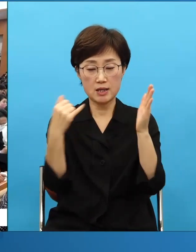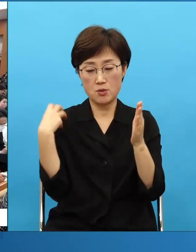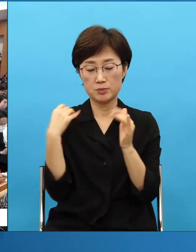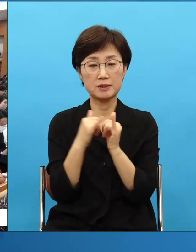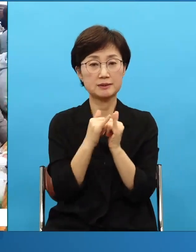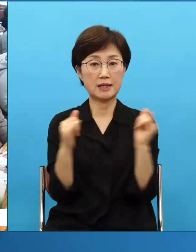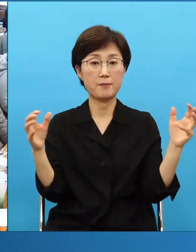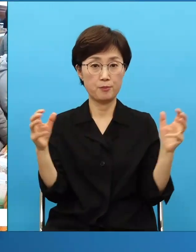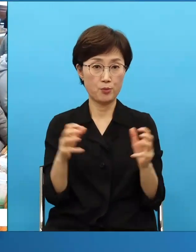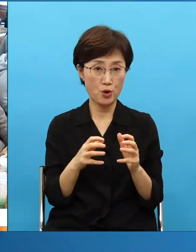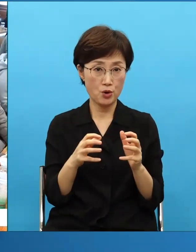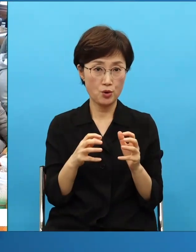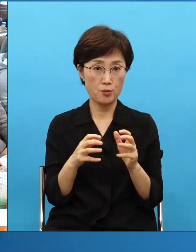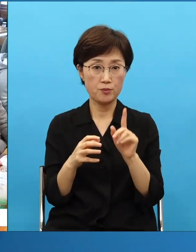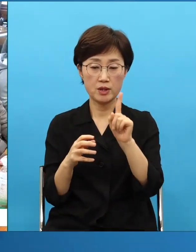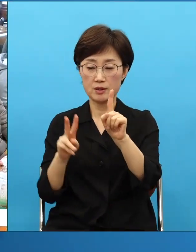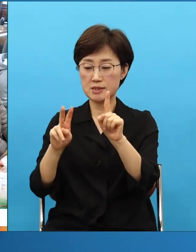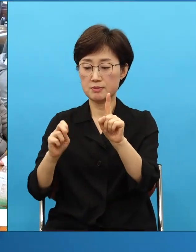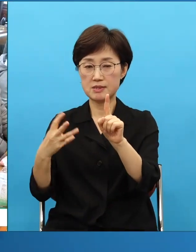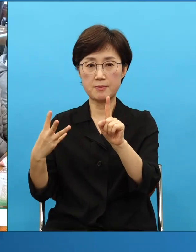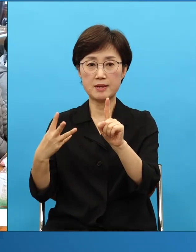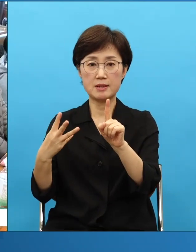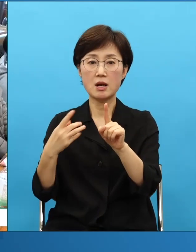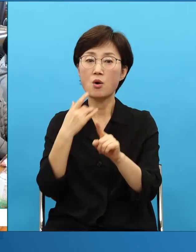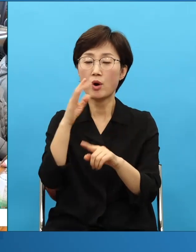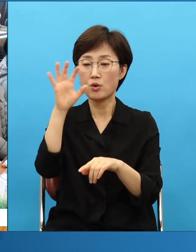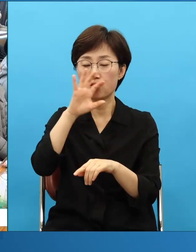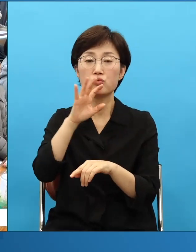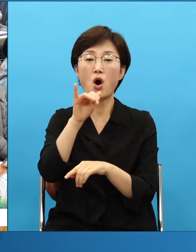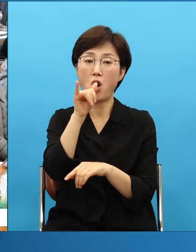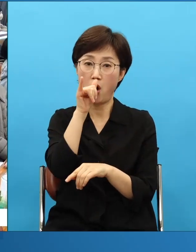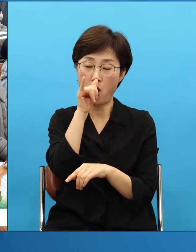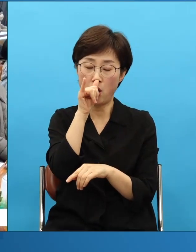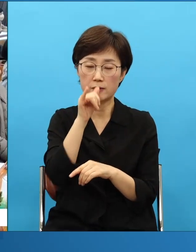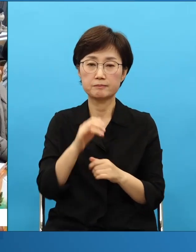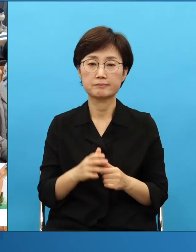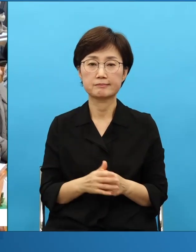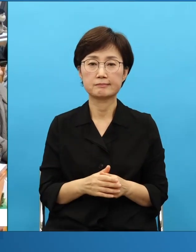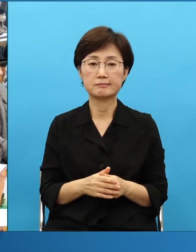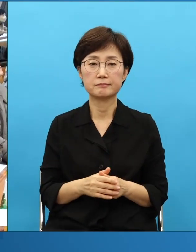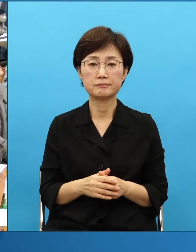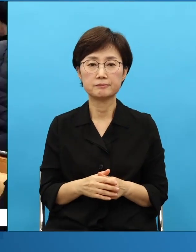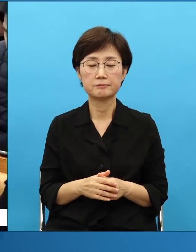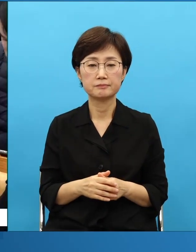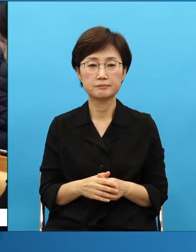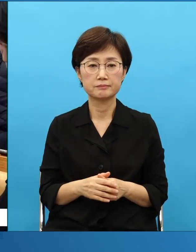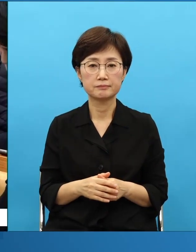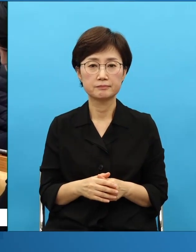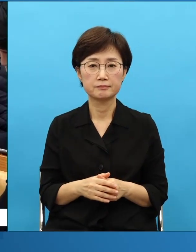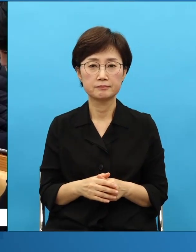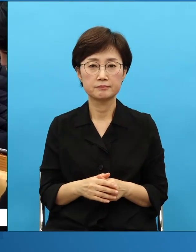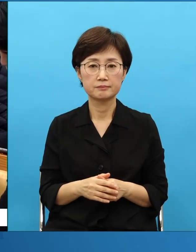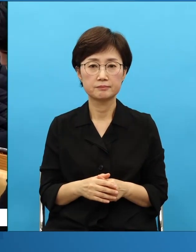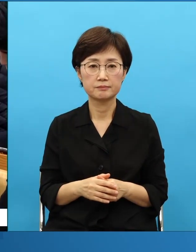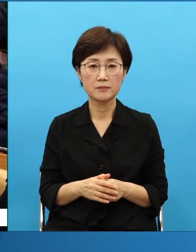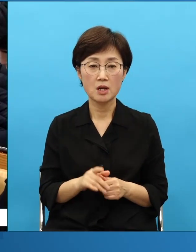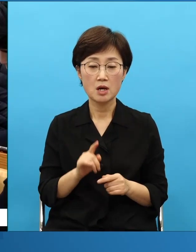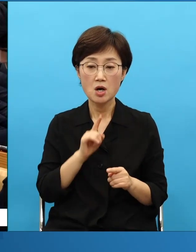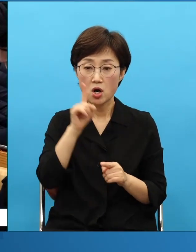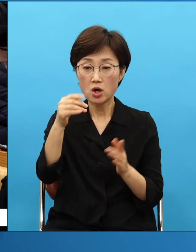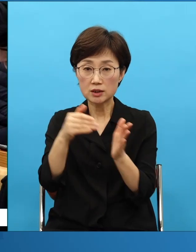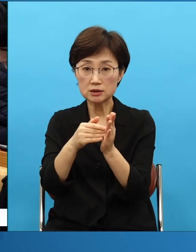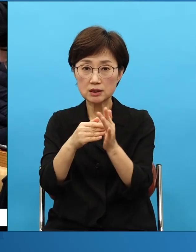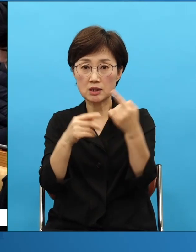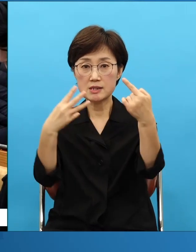사역자 훈련이, 1월 23일엔 237 화요제자 훈련이 덕평 RUTC에서 진행되며 각각 1월 3일,